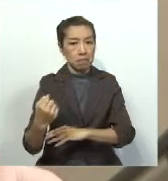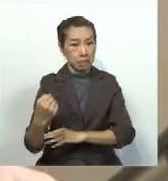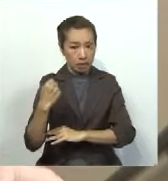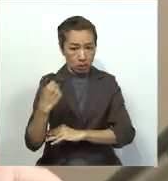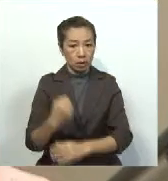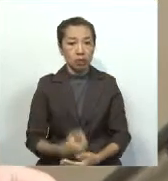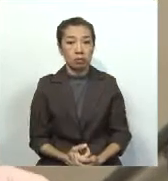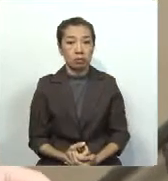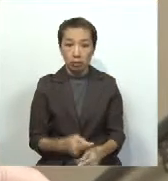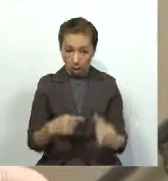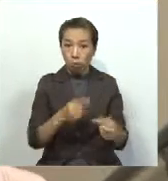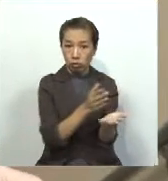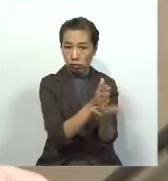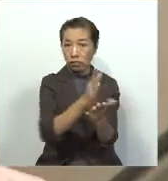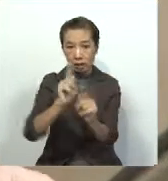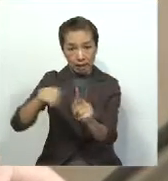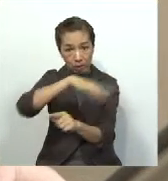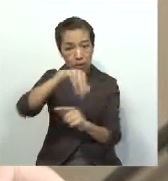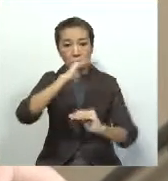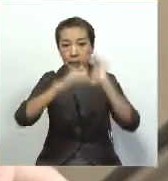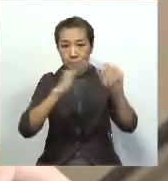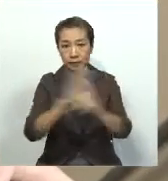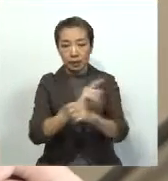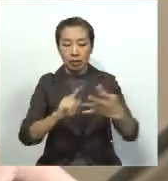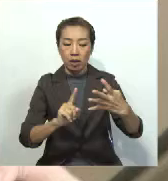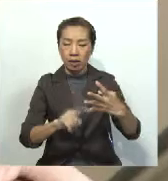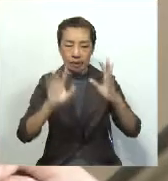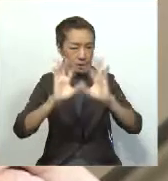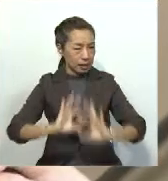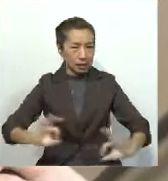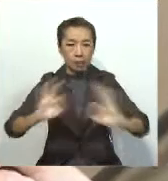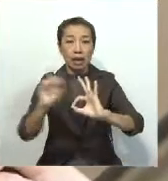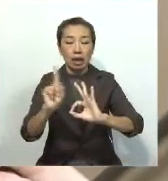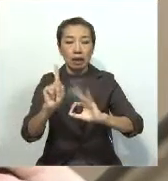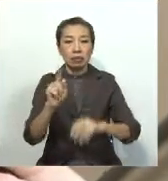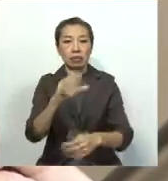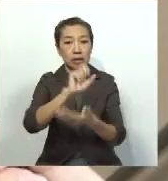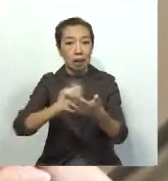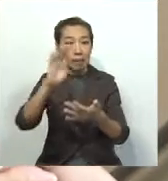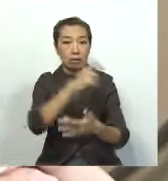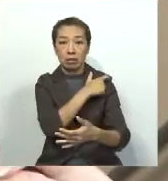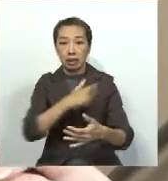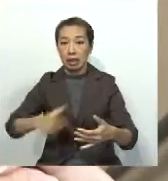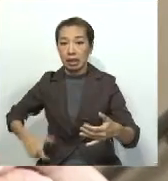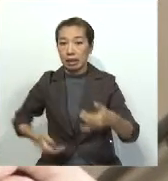งในทุกๆมิติข้อ4สำคัญมากต้องเทิดทูนสถ